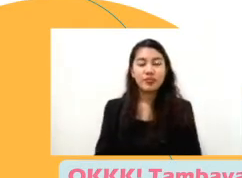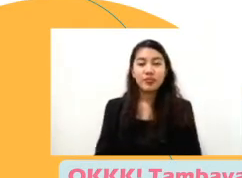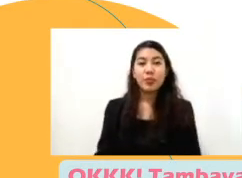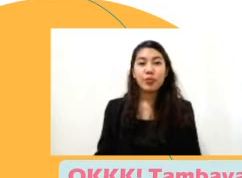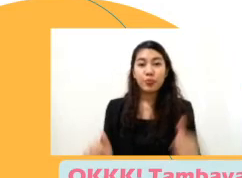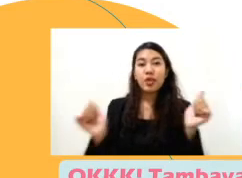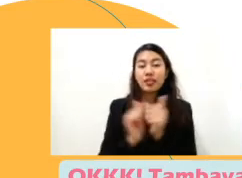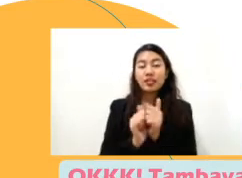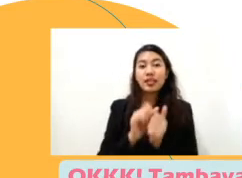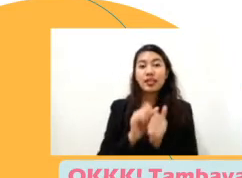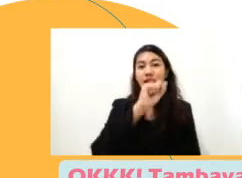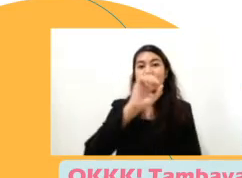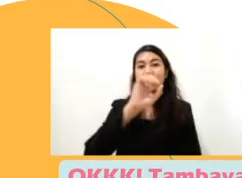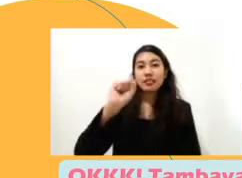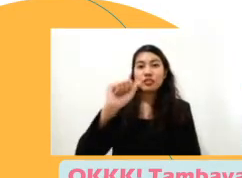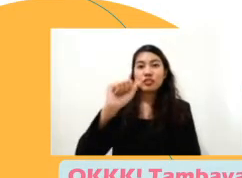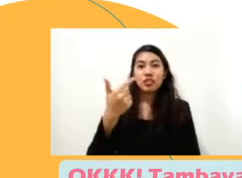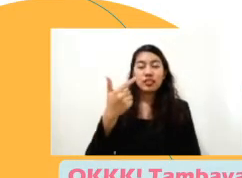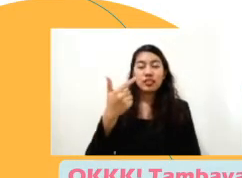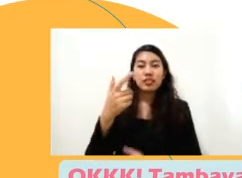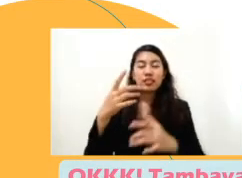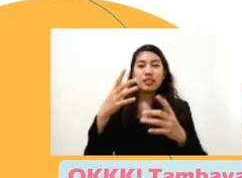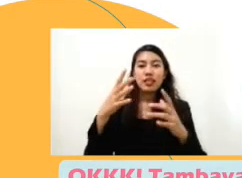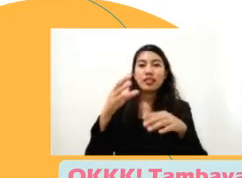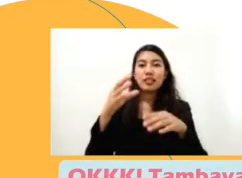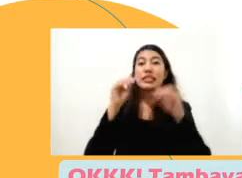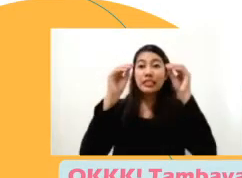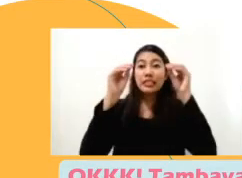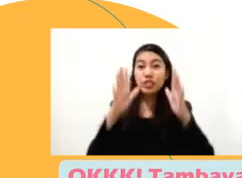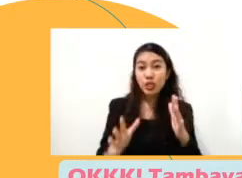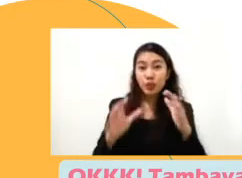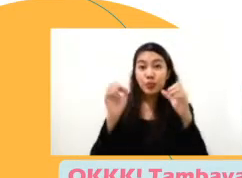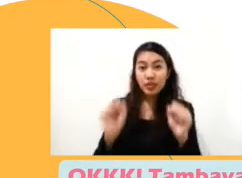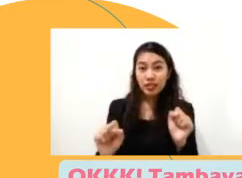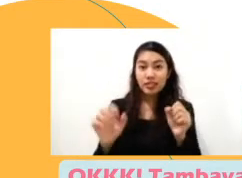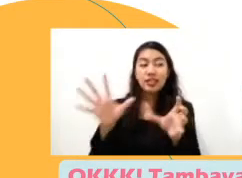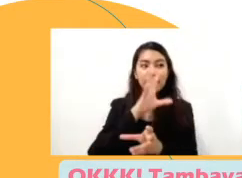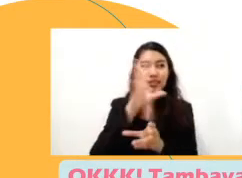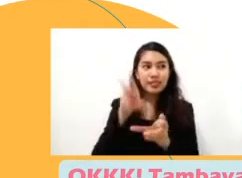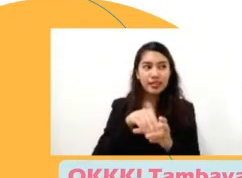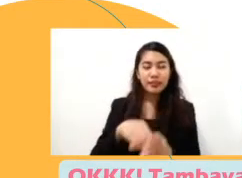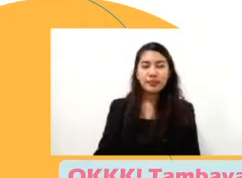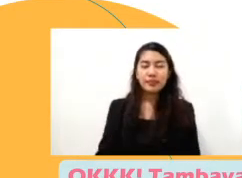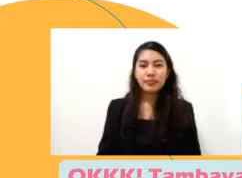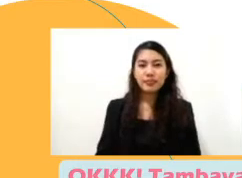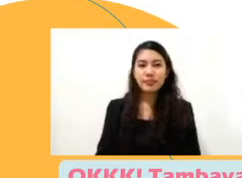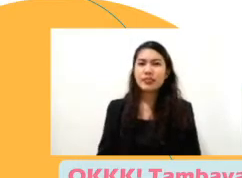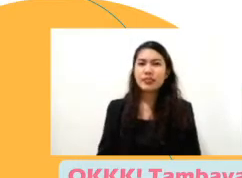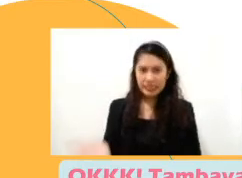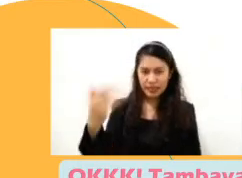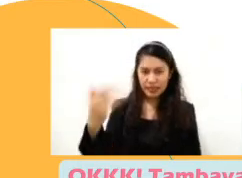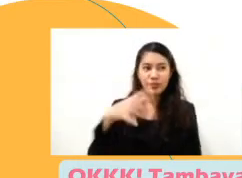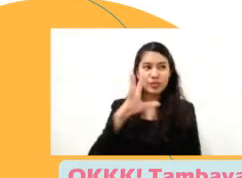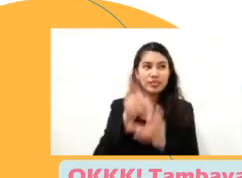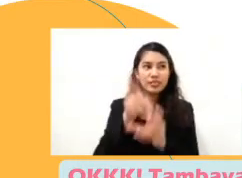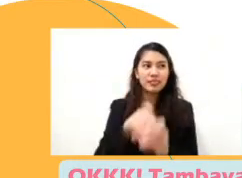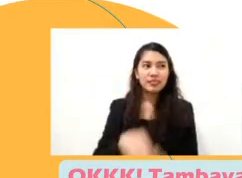nila, SSG advisor nila. Okay yan, yes. Go ma'am, go sir, sali po kayo.